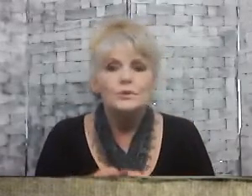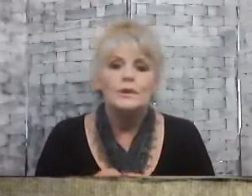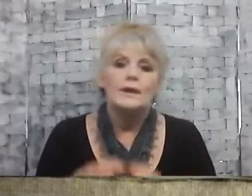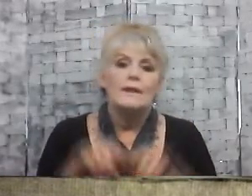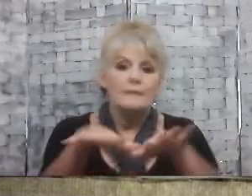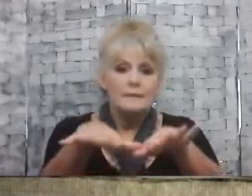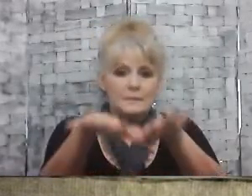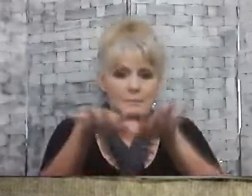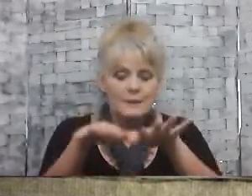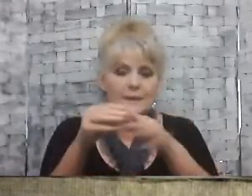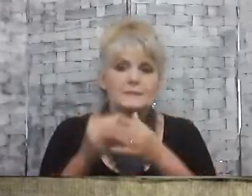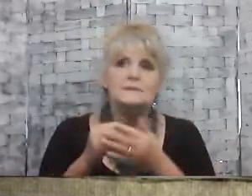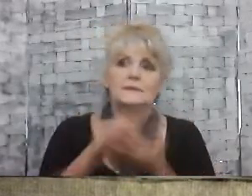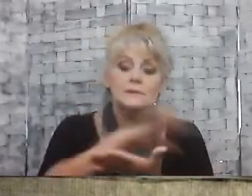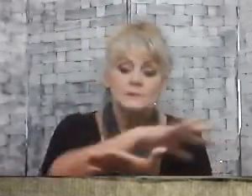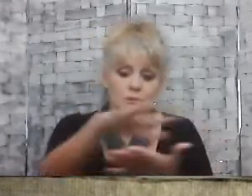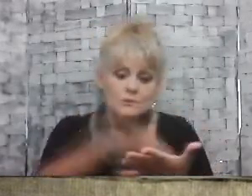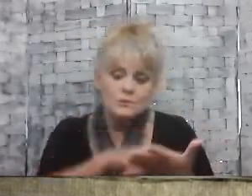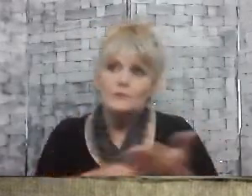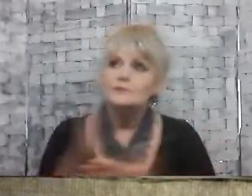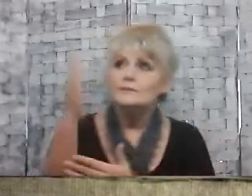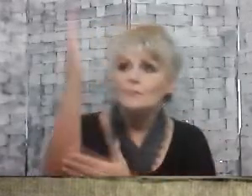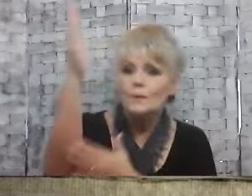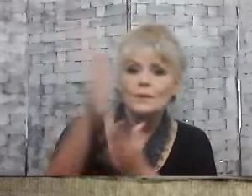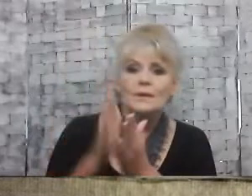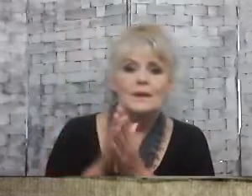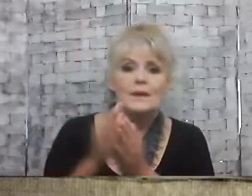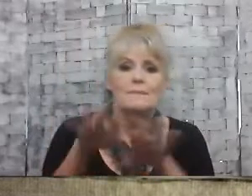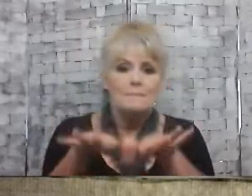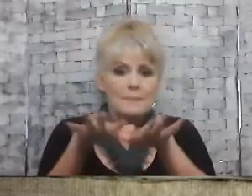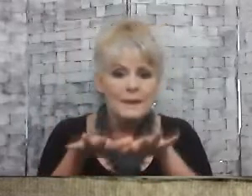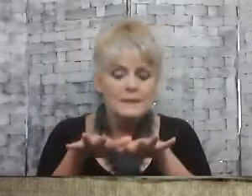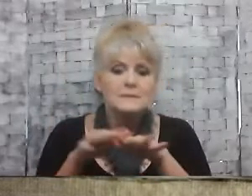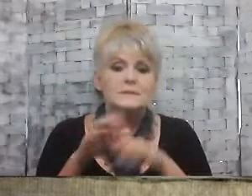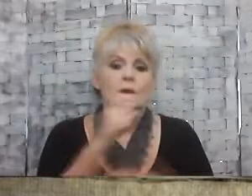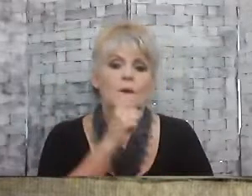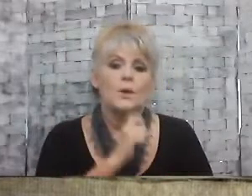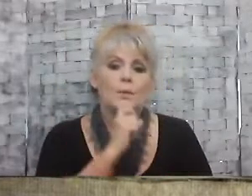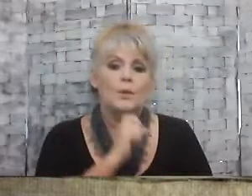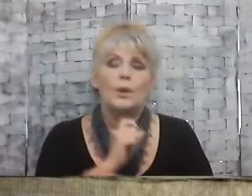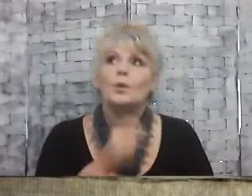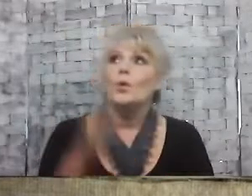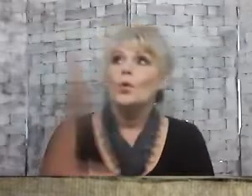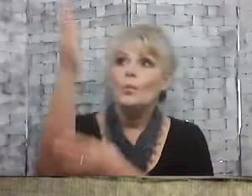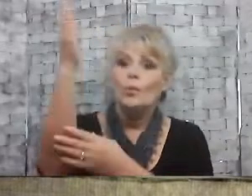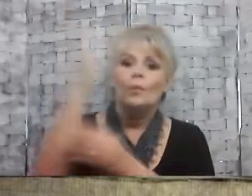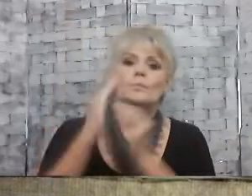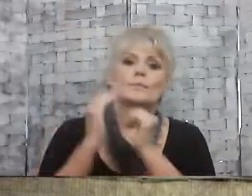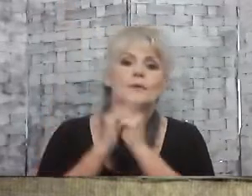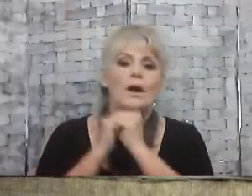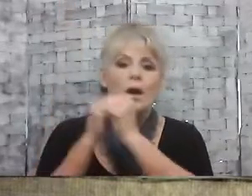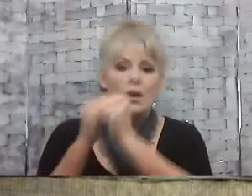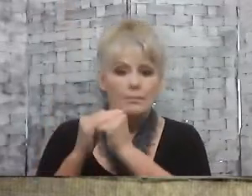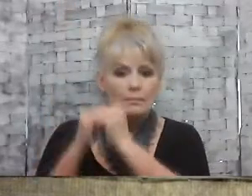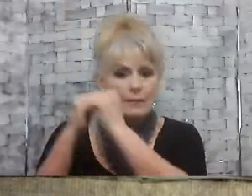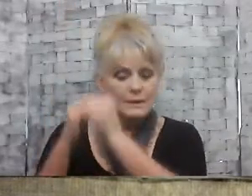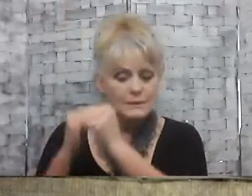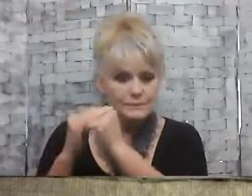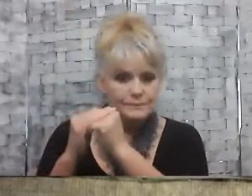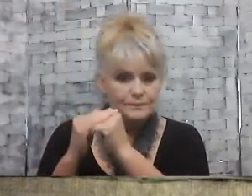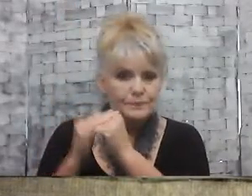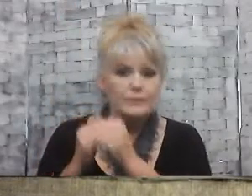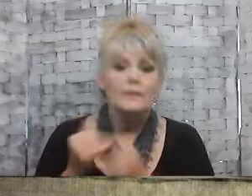Mensen die stories van God en van Jezus vertel om hom te aanbid. Daarom gaan ons die